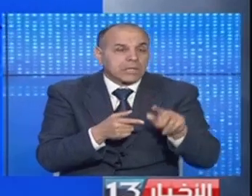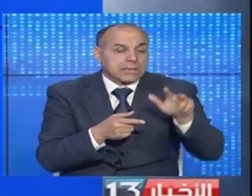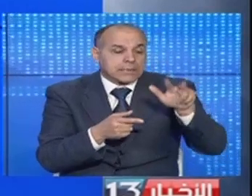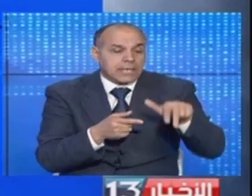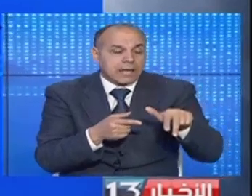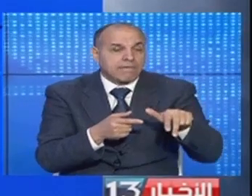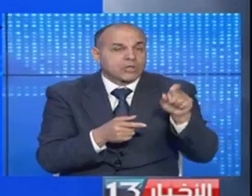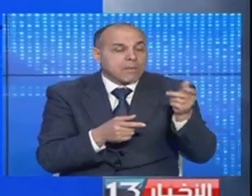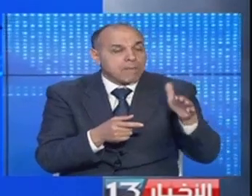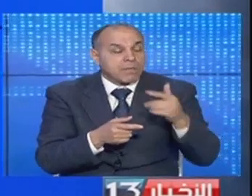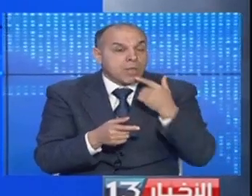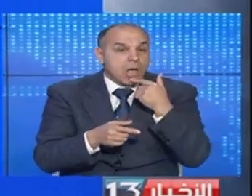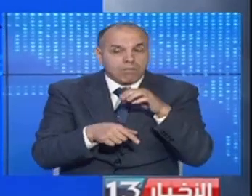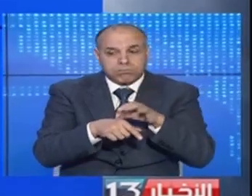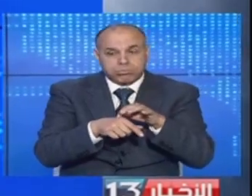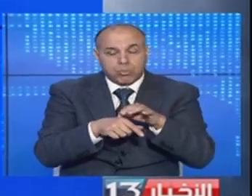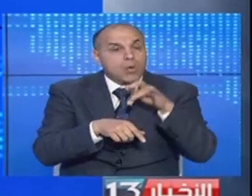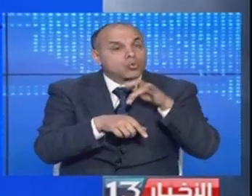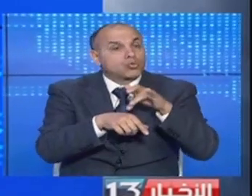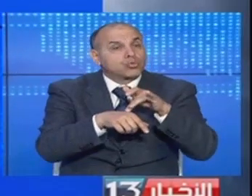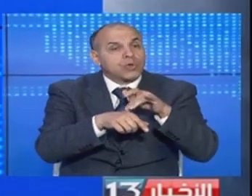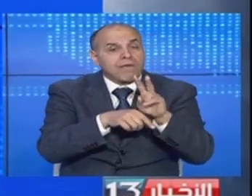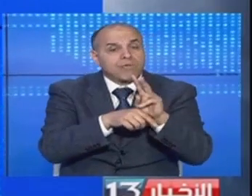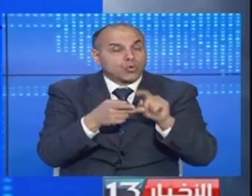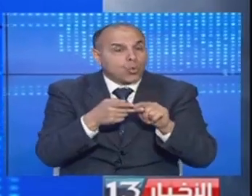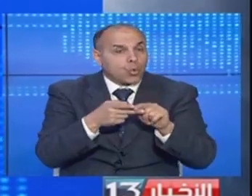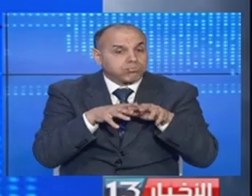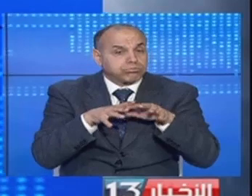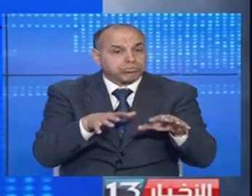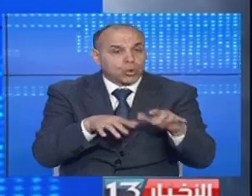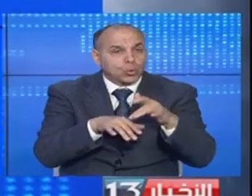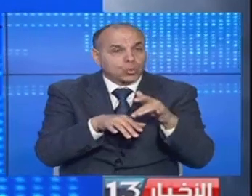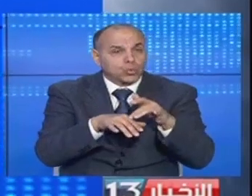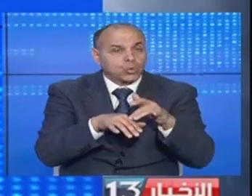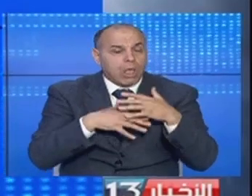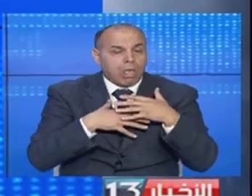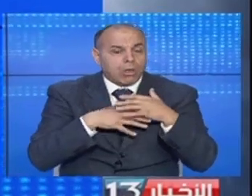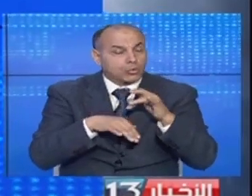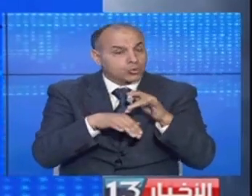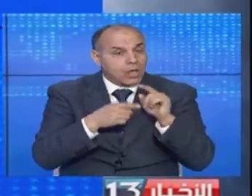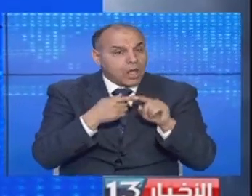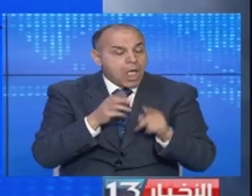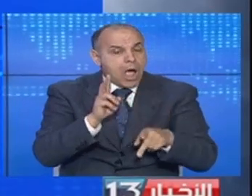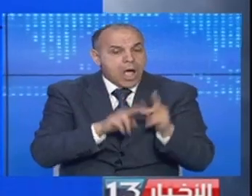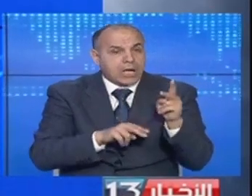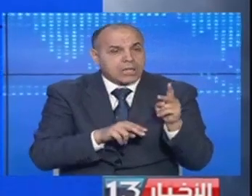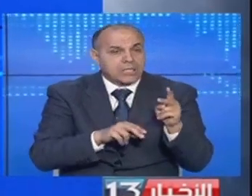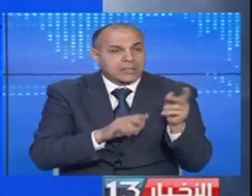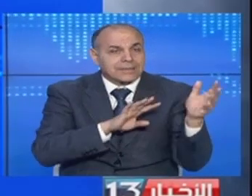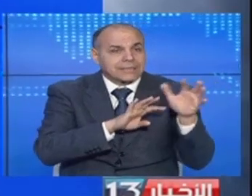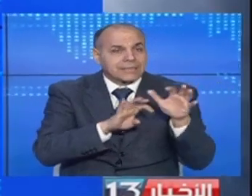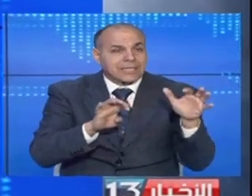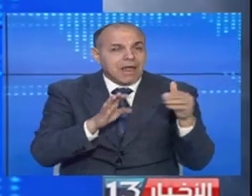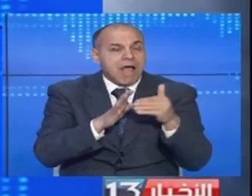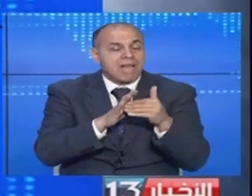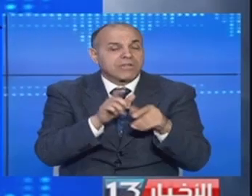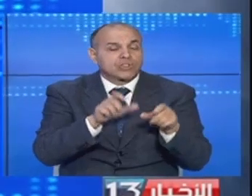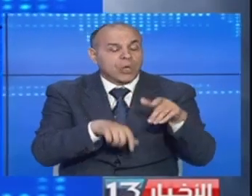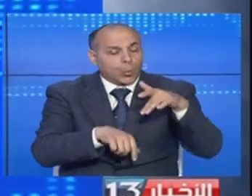الاف فيما بلغ عدد المصابين بهذا الوباء الذي يصيب الجهاز التنفسي اكثر من تسعين الف